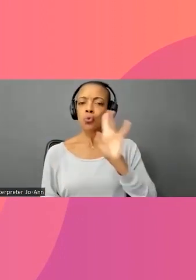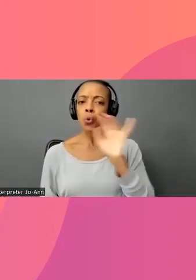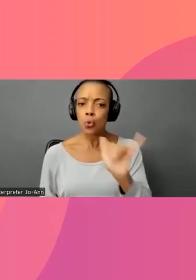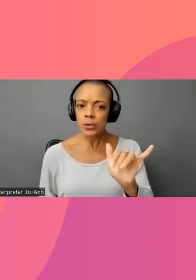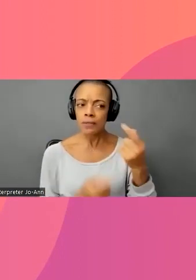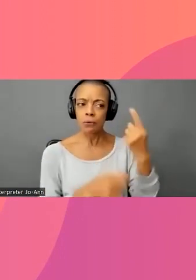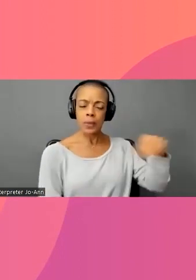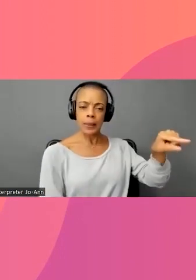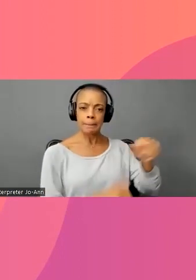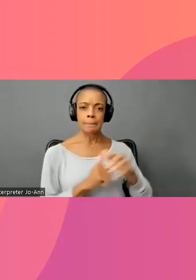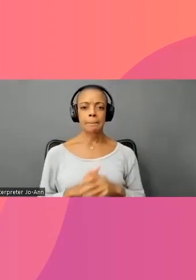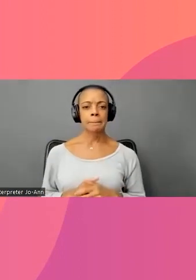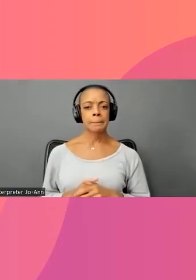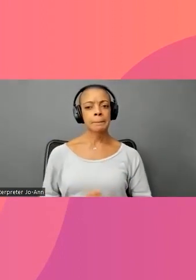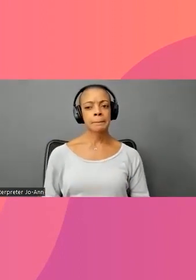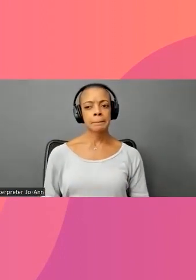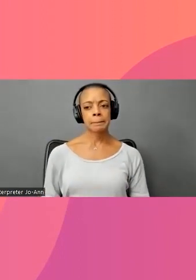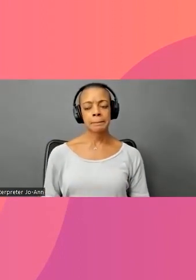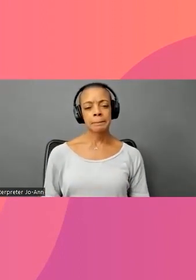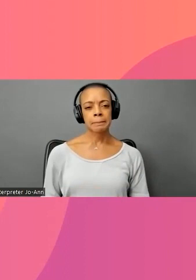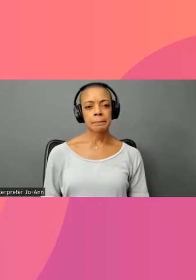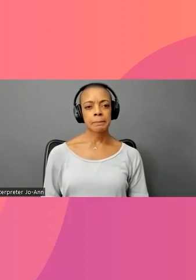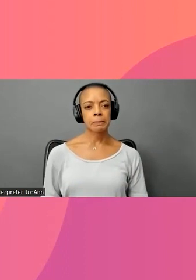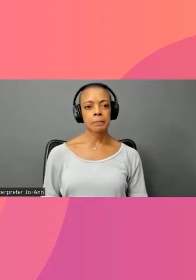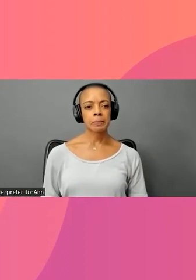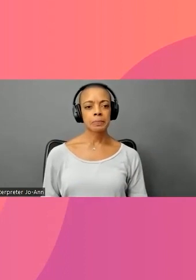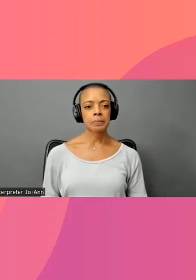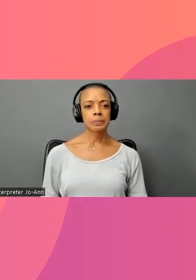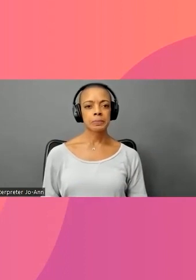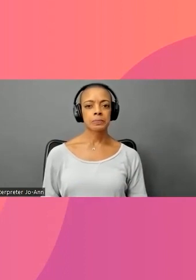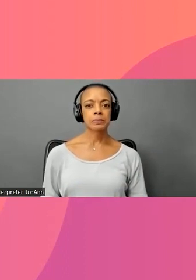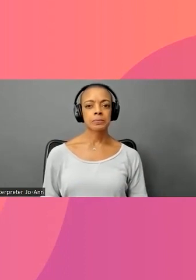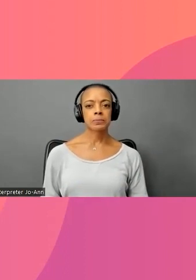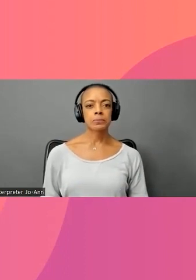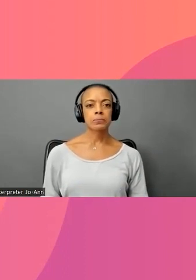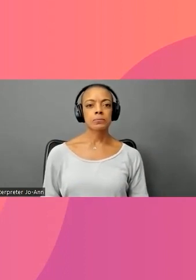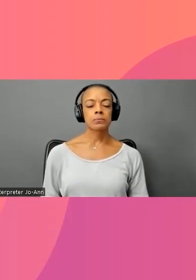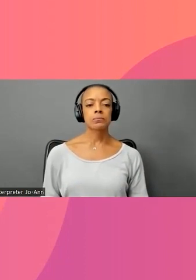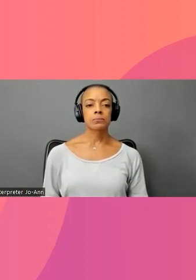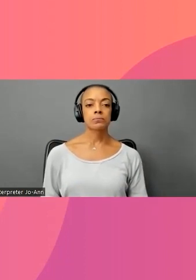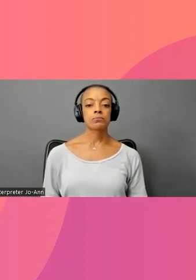apporter plus de connaissances sur ces populations.